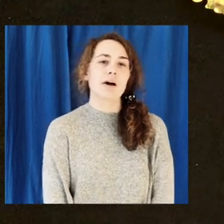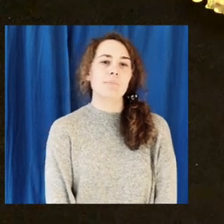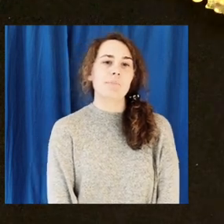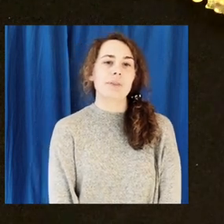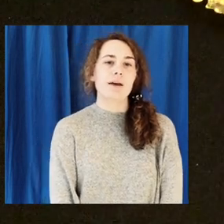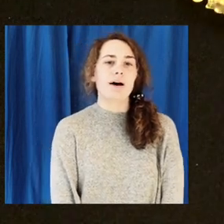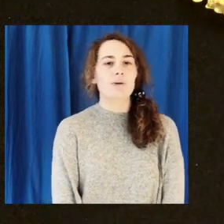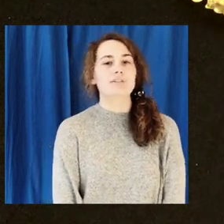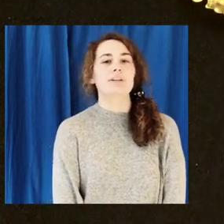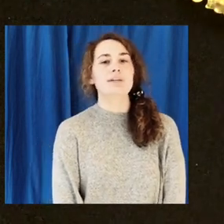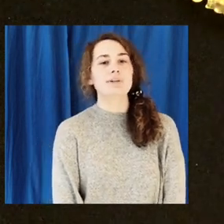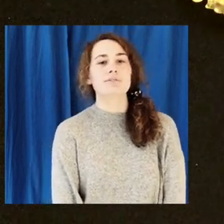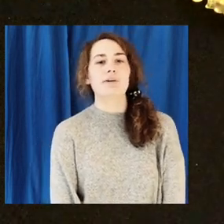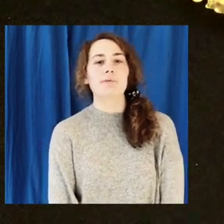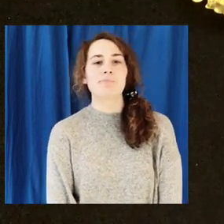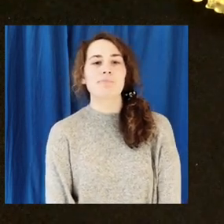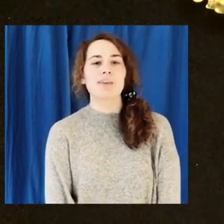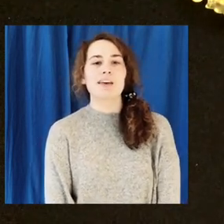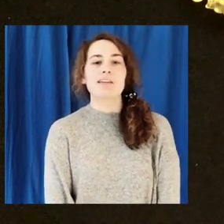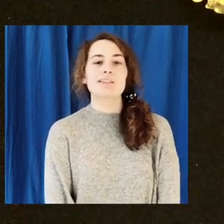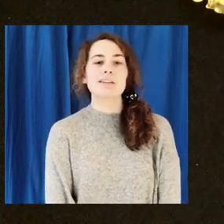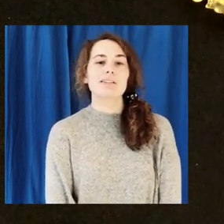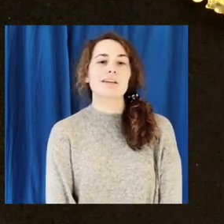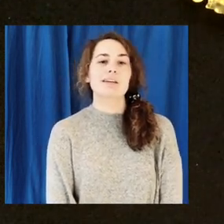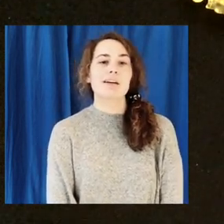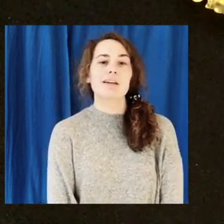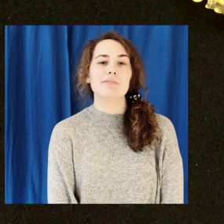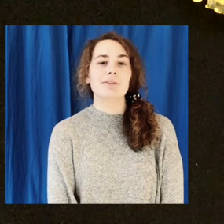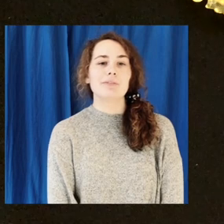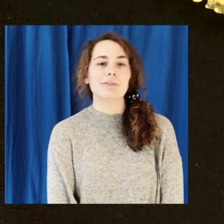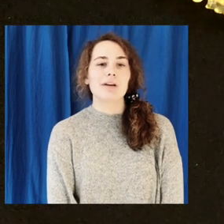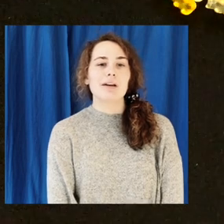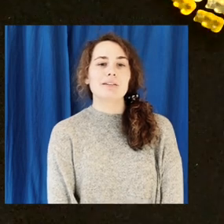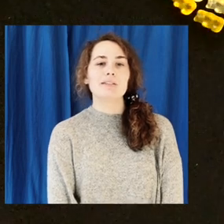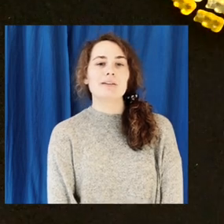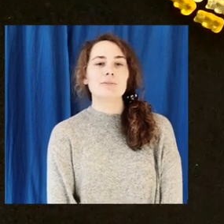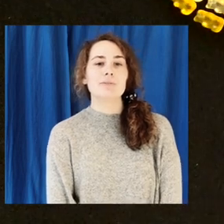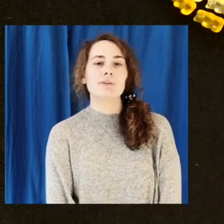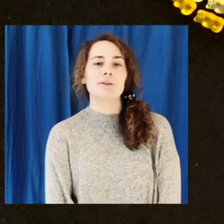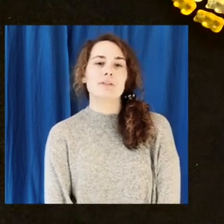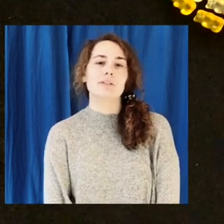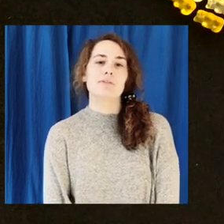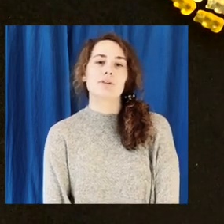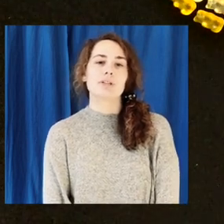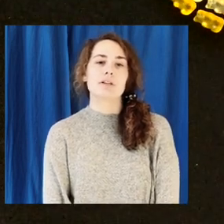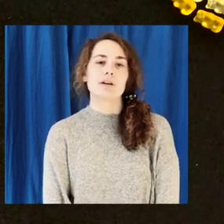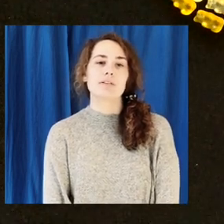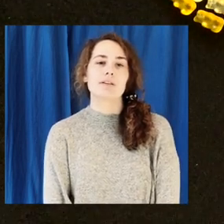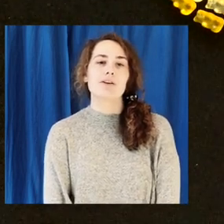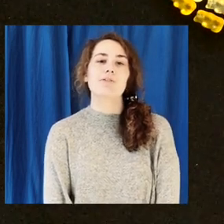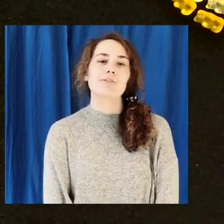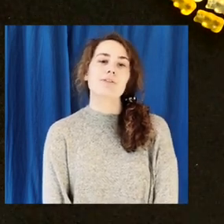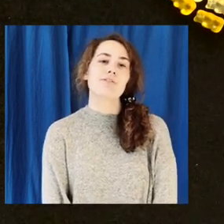verschiedenen Farben, auch aus deiner Lieblingsfarbe. Das Licht ist eine geniale Erfindung. Es ist genau so, wie Gott es sich vorgestellt